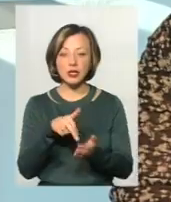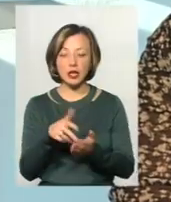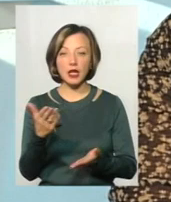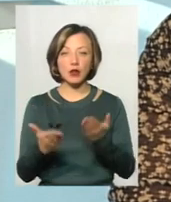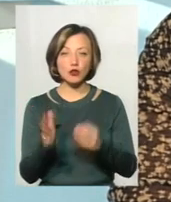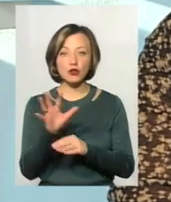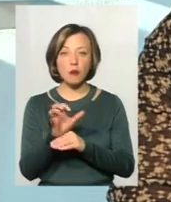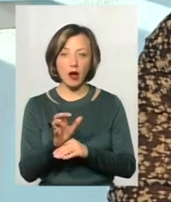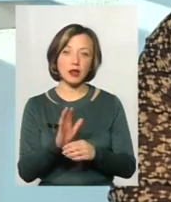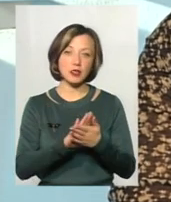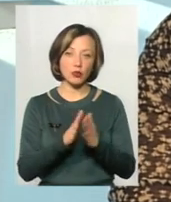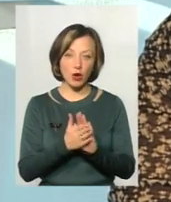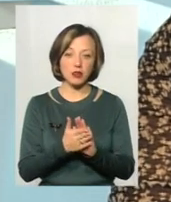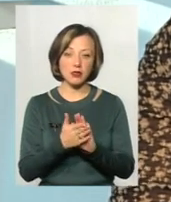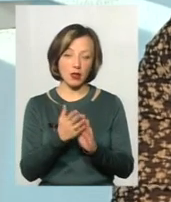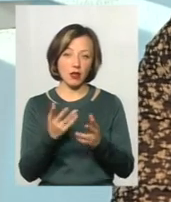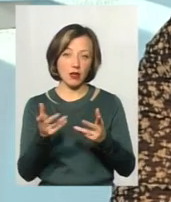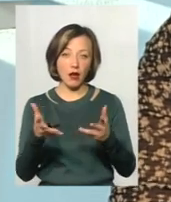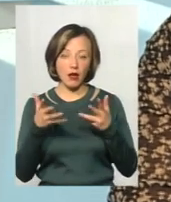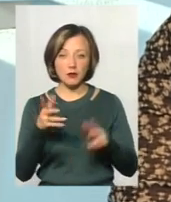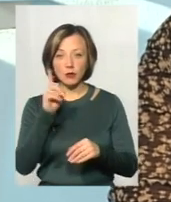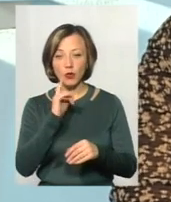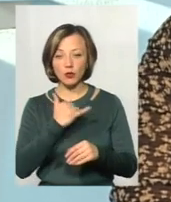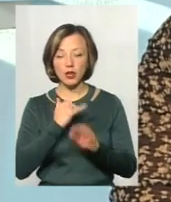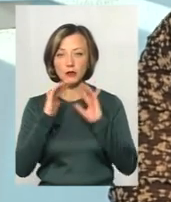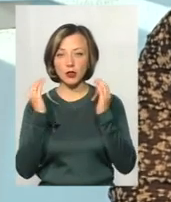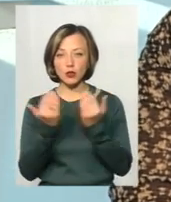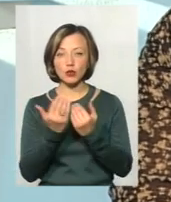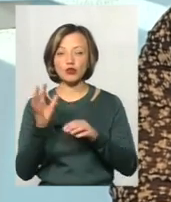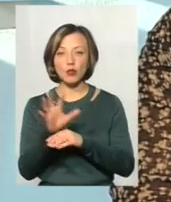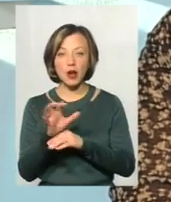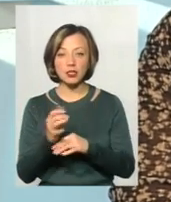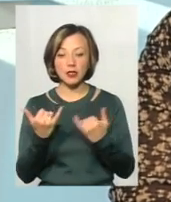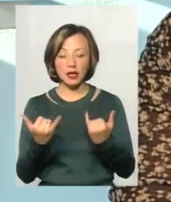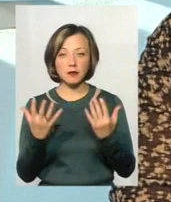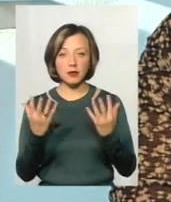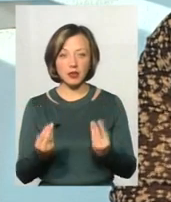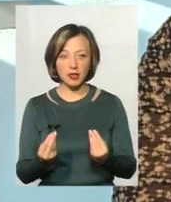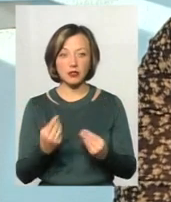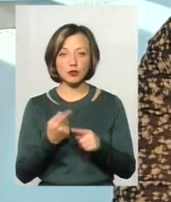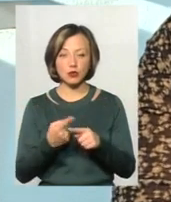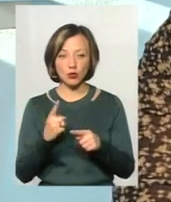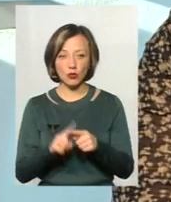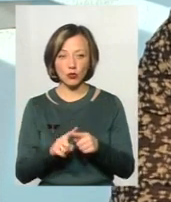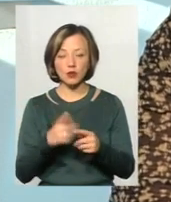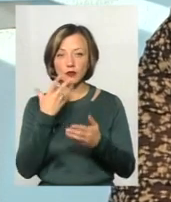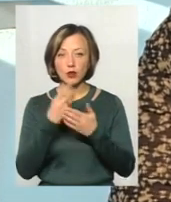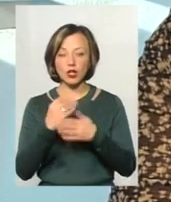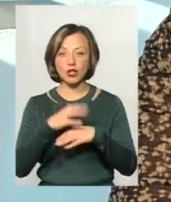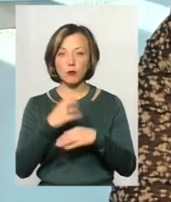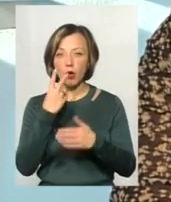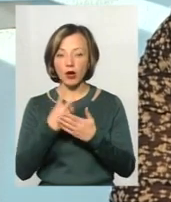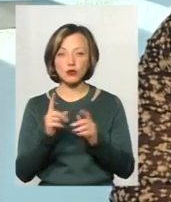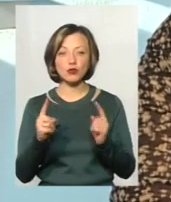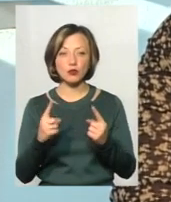собаками ситуація більш-менш прогнозована, тобто в нас все-таки є притулок собачий. А на даний момент я свою кішечку показувала, і